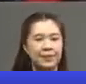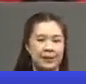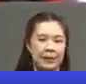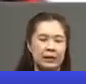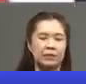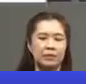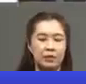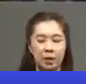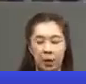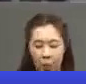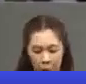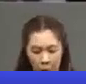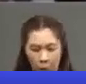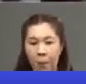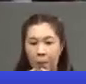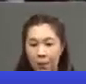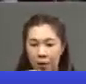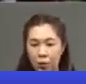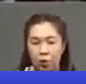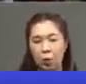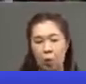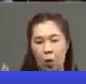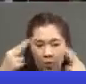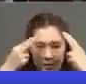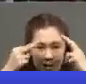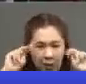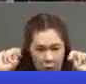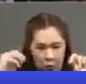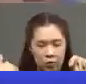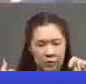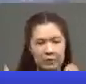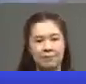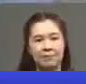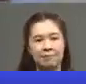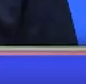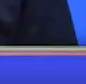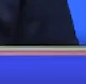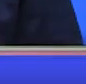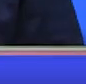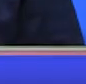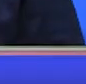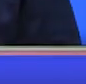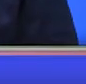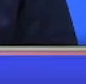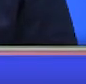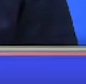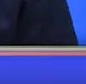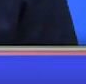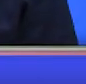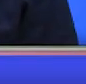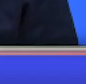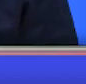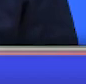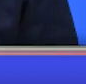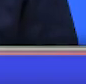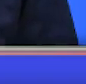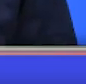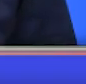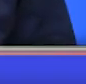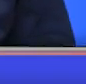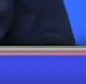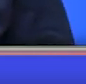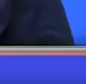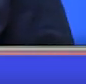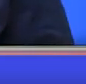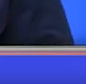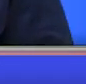นะเพราะว่าท่านไปชมนานน่ะอือแล้วลูกลูกไปถึงแม่ไงโอน่ารักมากนะลูกของท่านนายกเเมื่อวานนี้